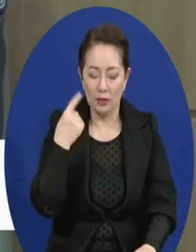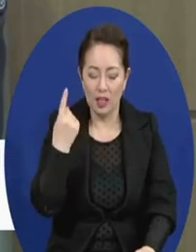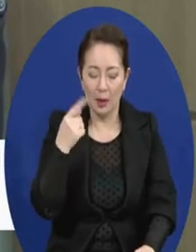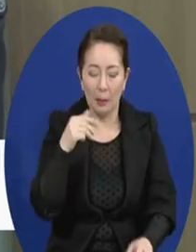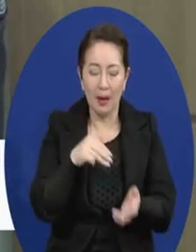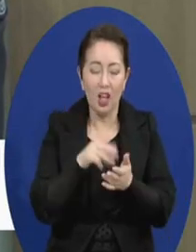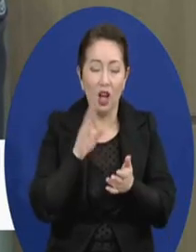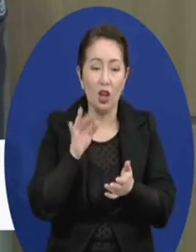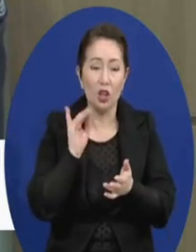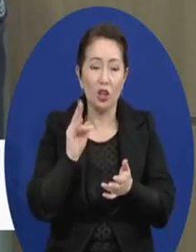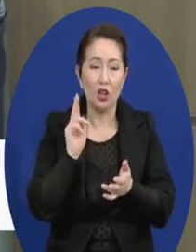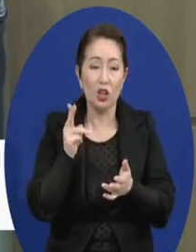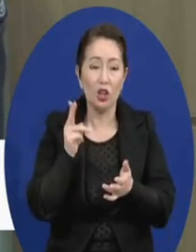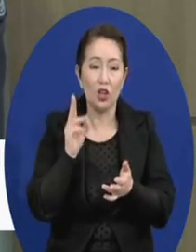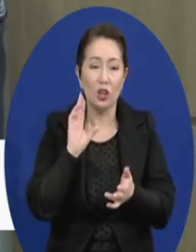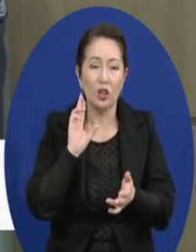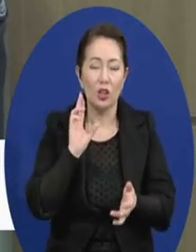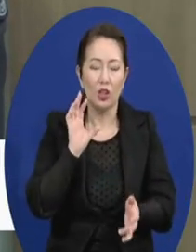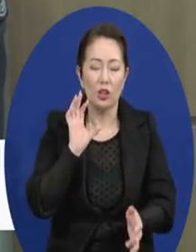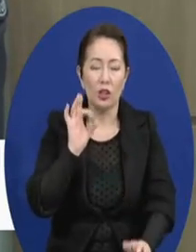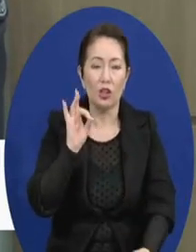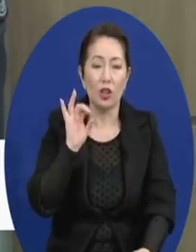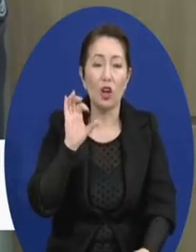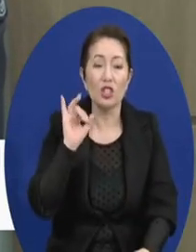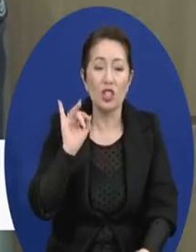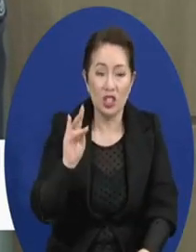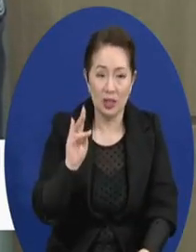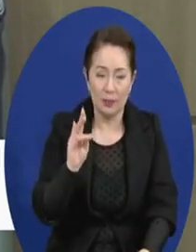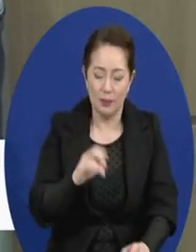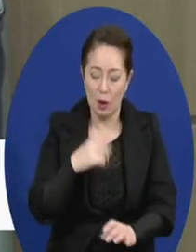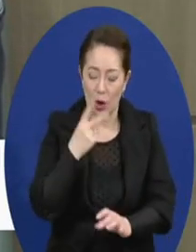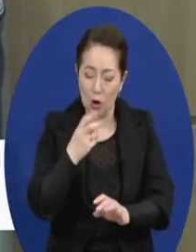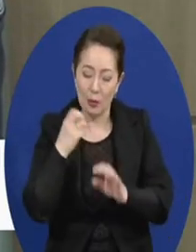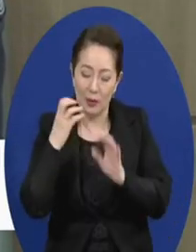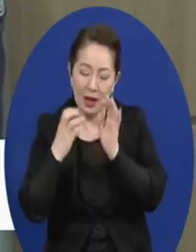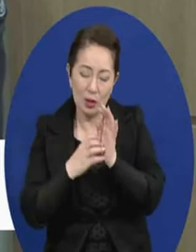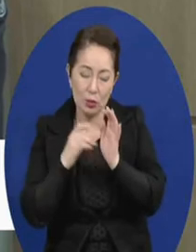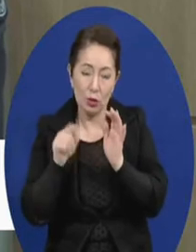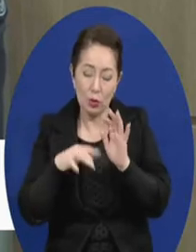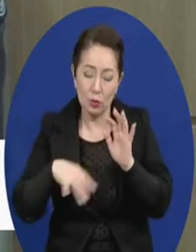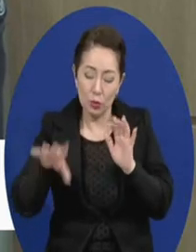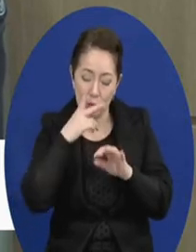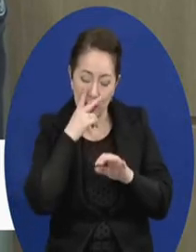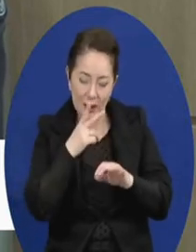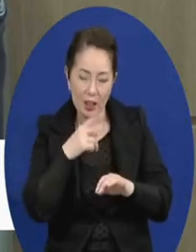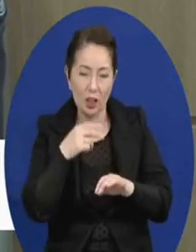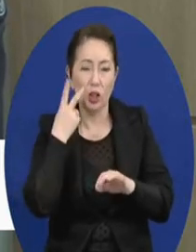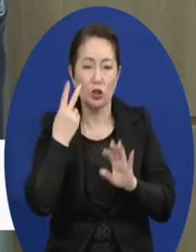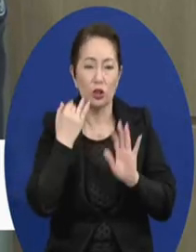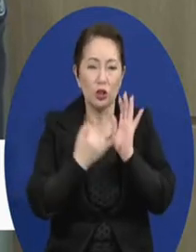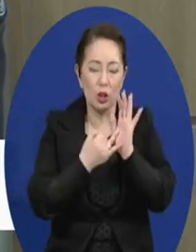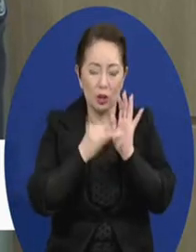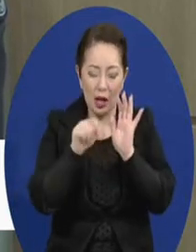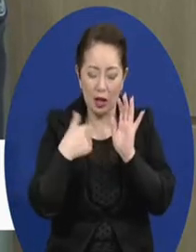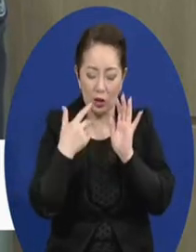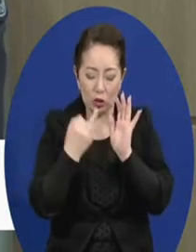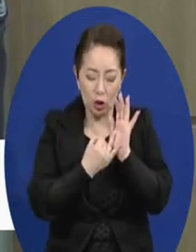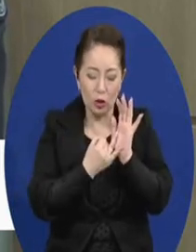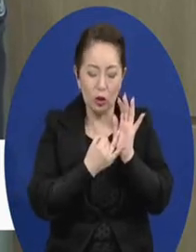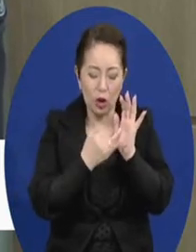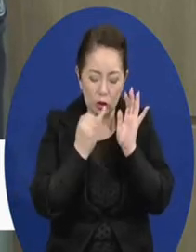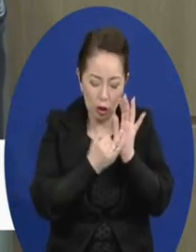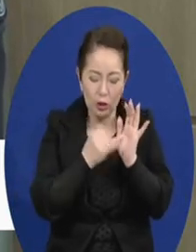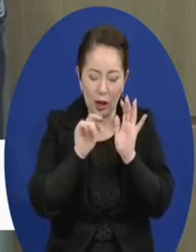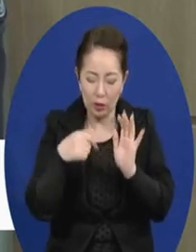45.1 мянган тонн керосин импортлогдсон байна. 2019 оны мөн үеэс бид хэмжээгээр 7.3 мянган тоннор